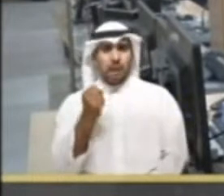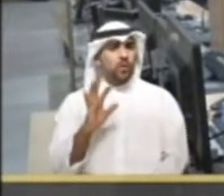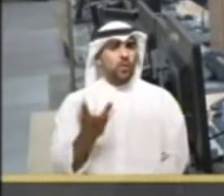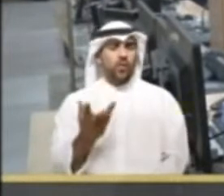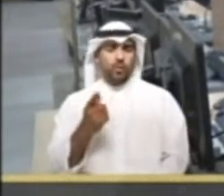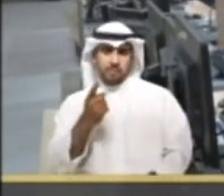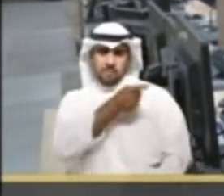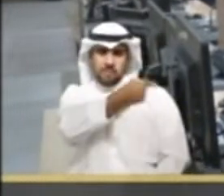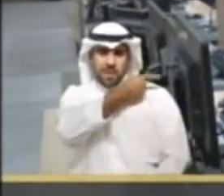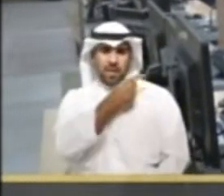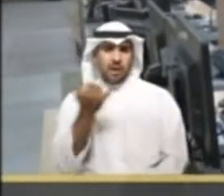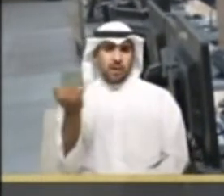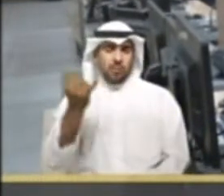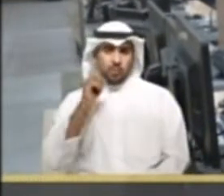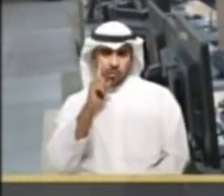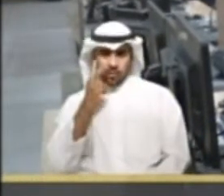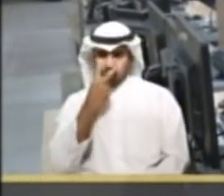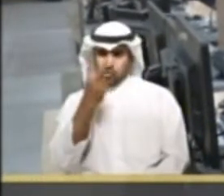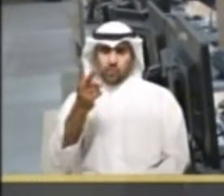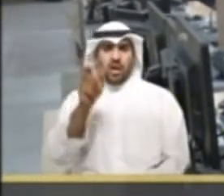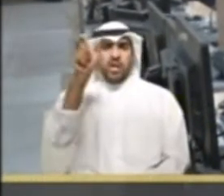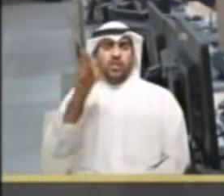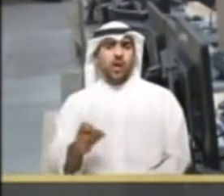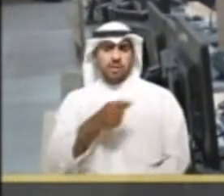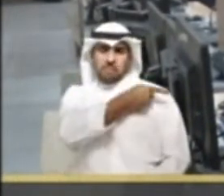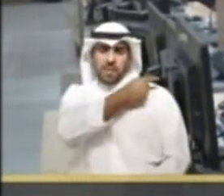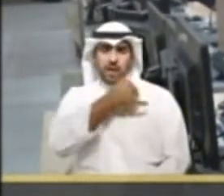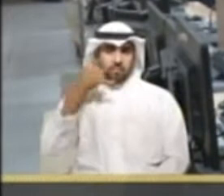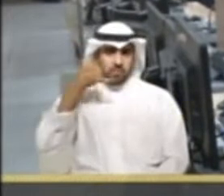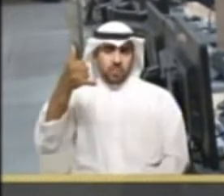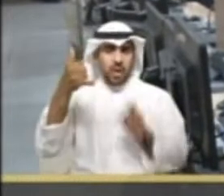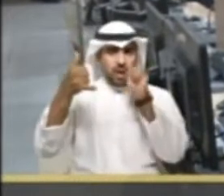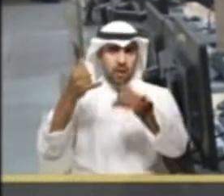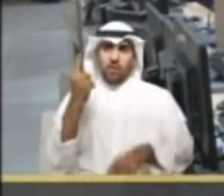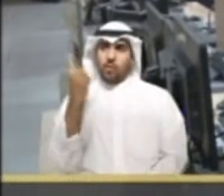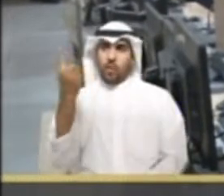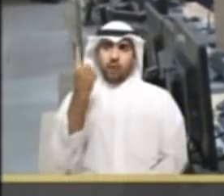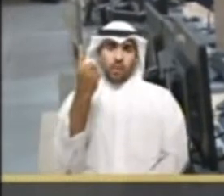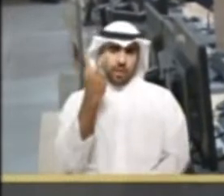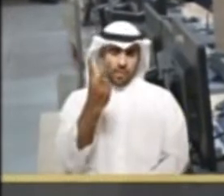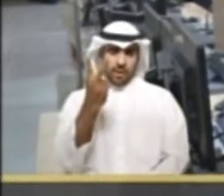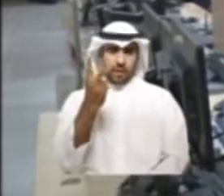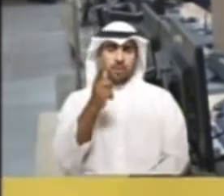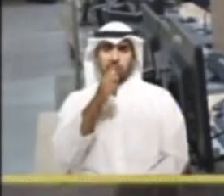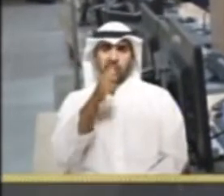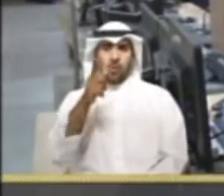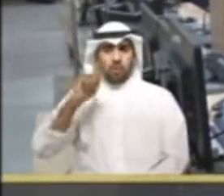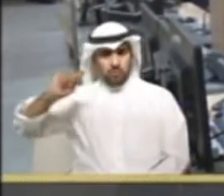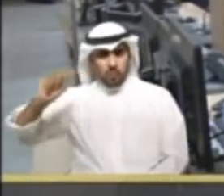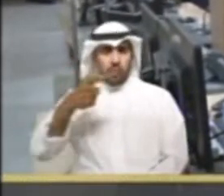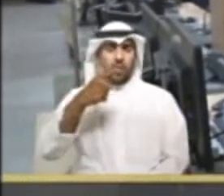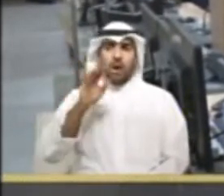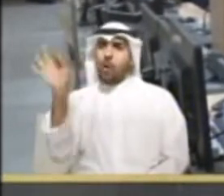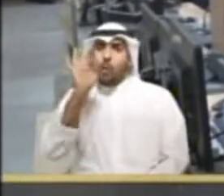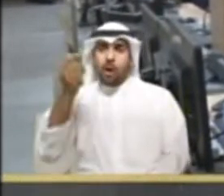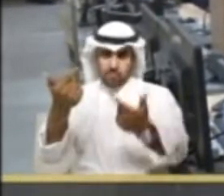مو مركز على الاماكن القريبه منه، يعني اذا كان مثلا فرع جمعيه، مطعم، مسبقه، ايا كان، يعني هذا يساعد الفرقه على الوصول